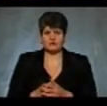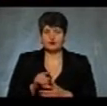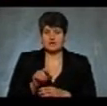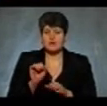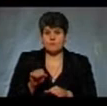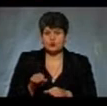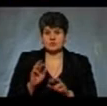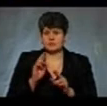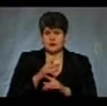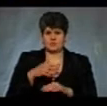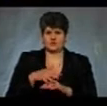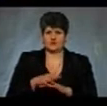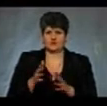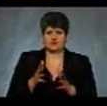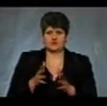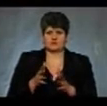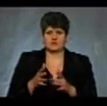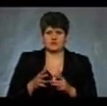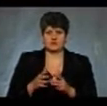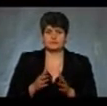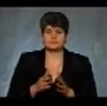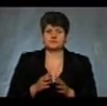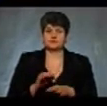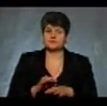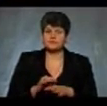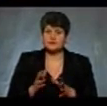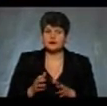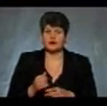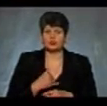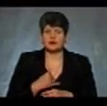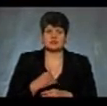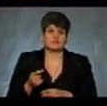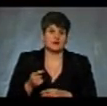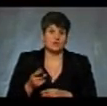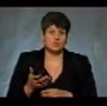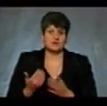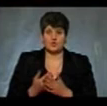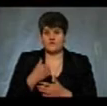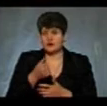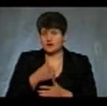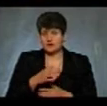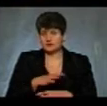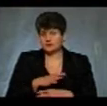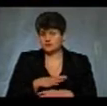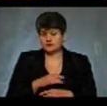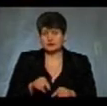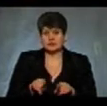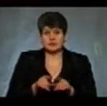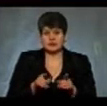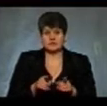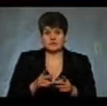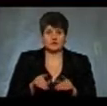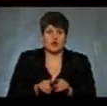може неадекватно зрозуміти певну поведінку. Але у нас в Тернополі на Новий рік відбувалося таке, що в нас ніби